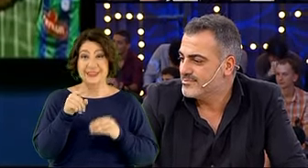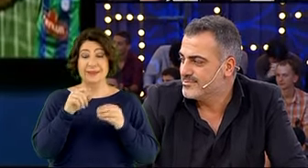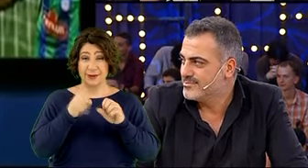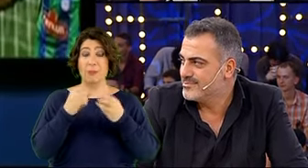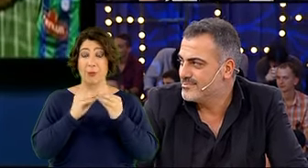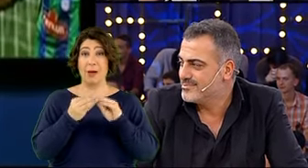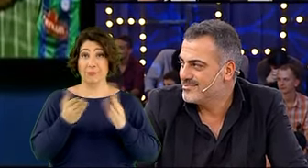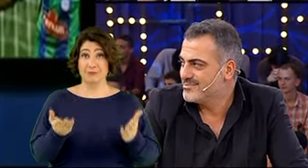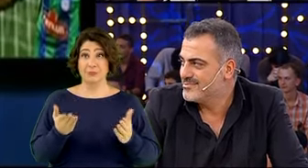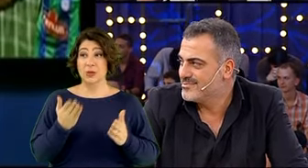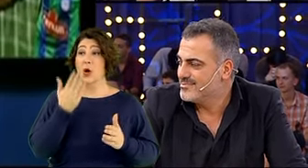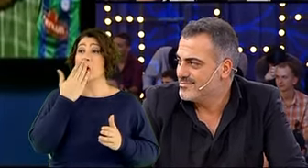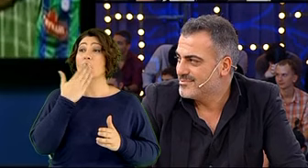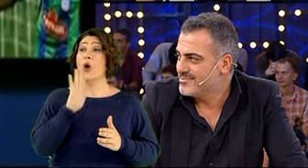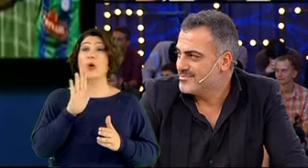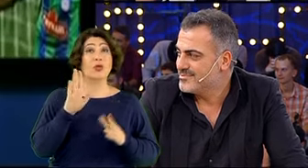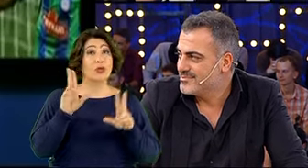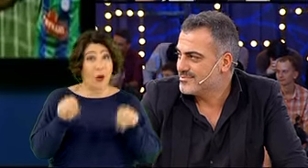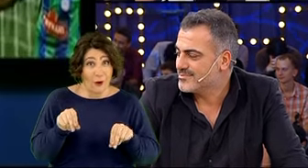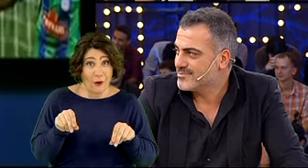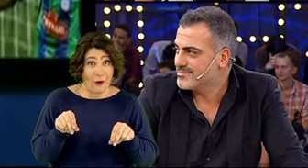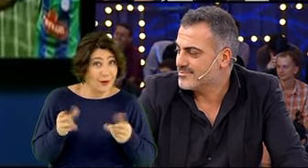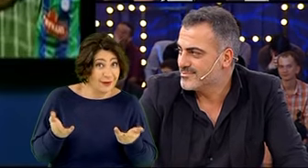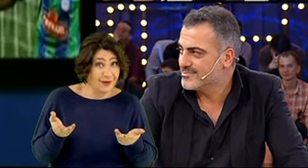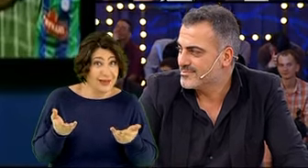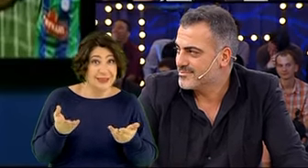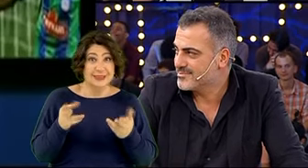Sakatlık problem. Yok, no.